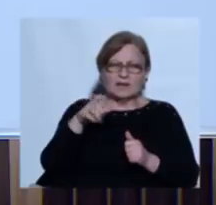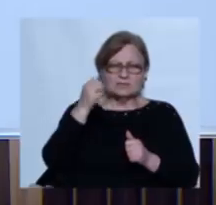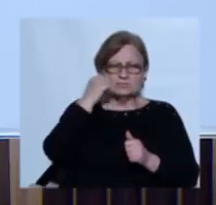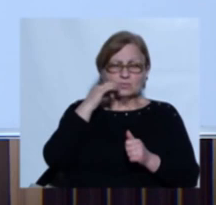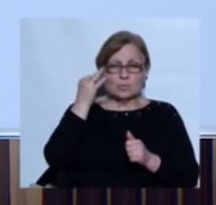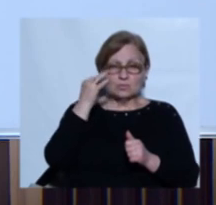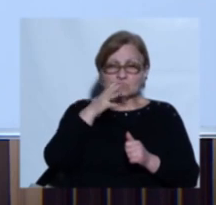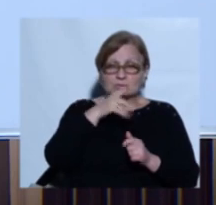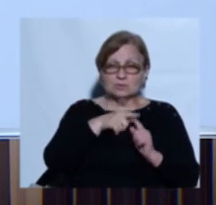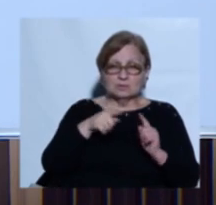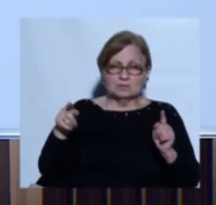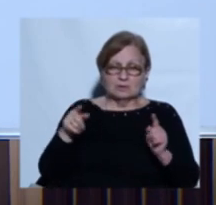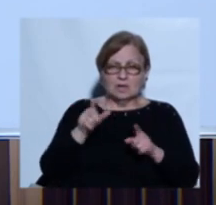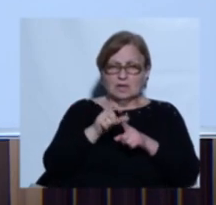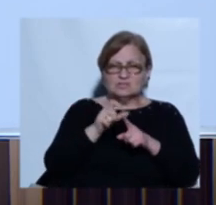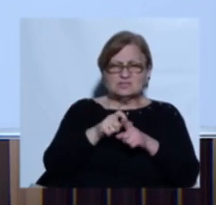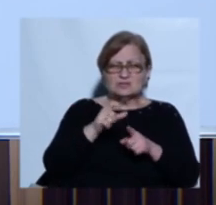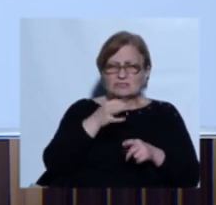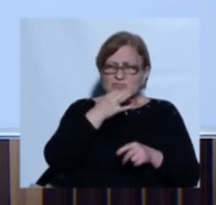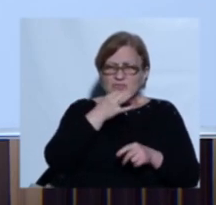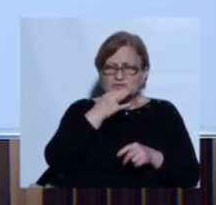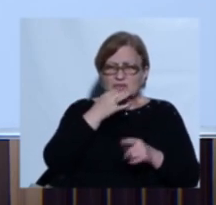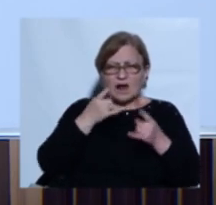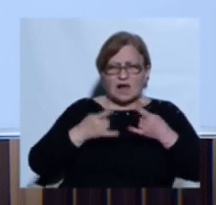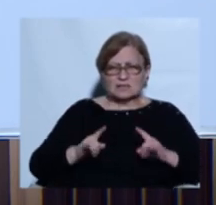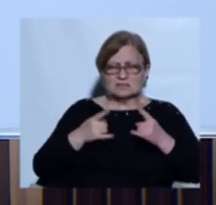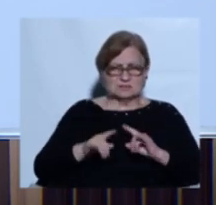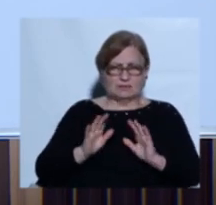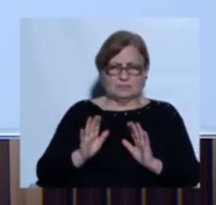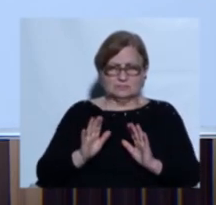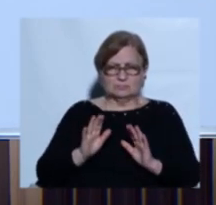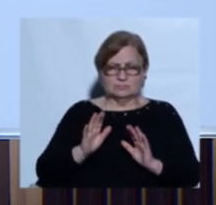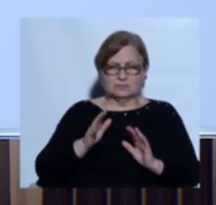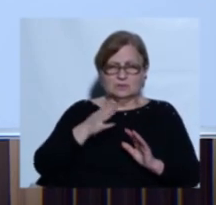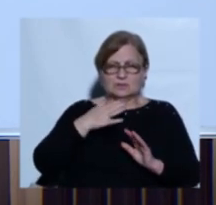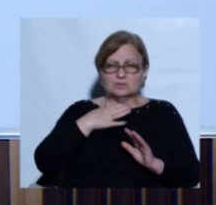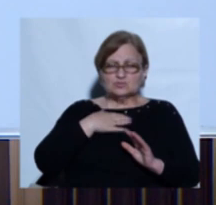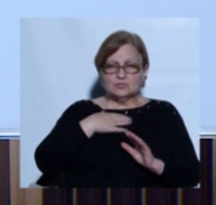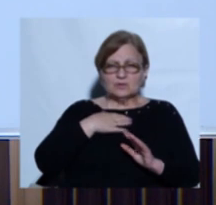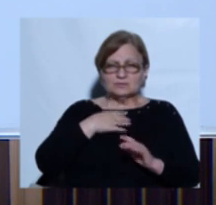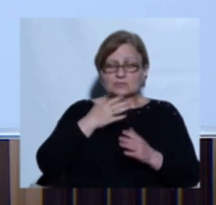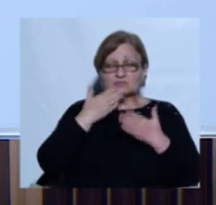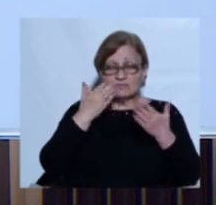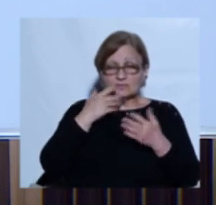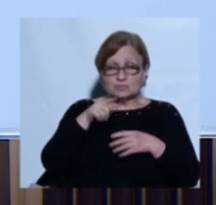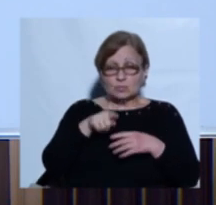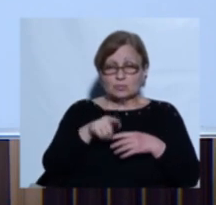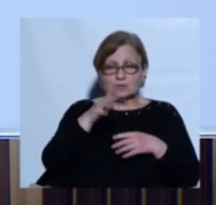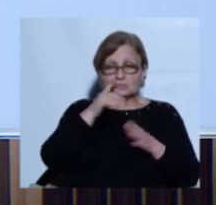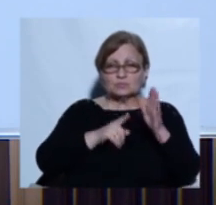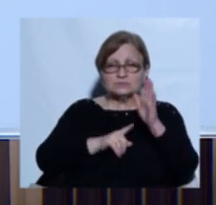ქარჩხაძე აღწერს, სიტყვებიც კი არ არის ჯერ დაბადებული და ისინი ჩვენს თვალწინ იბადება.